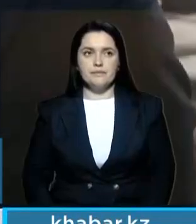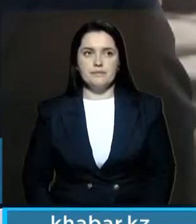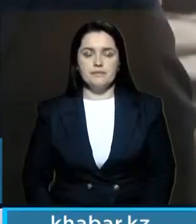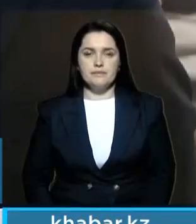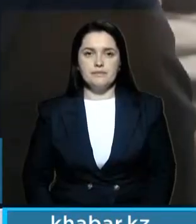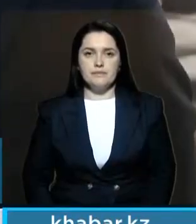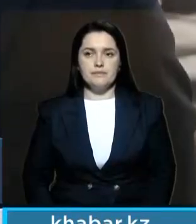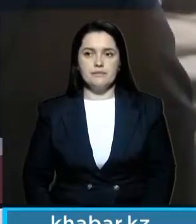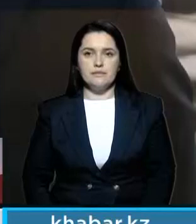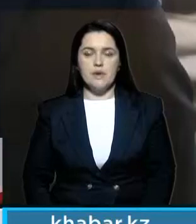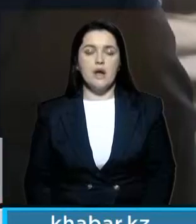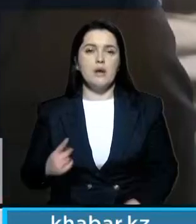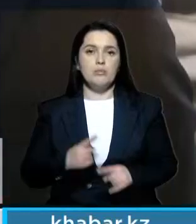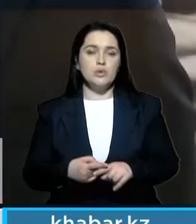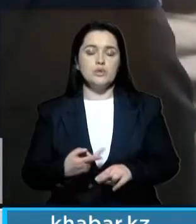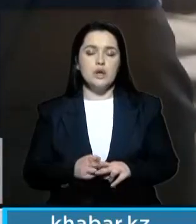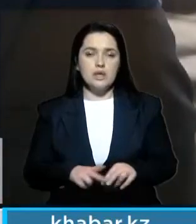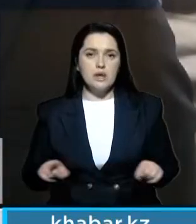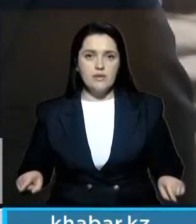Плюс это восстановление и